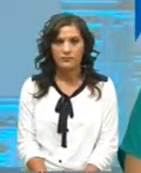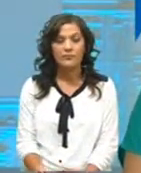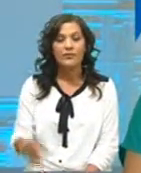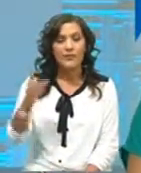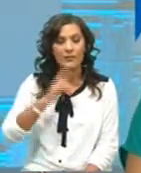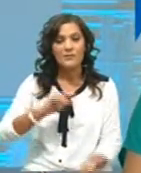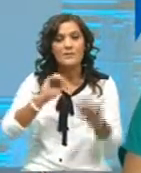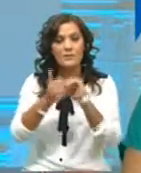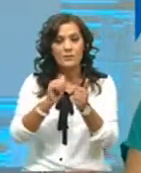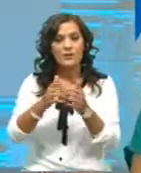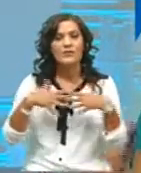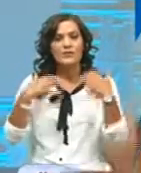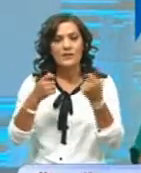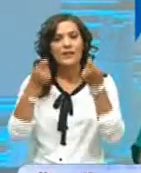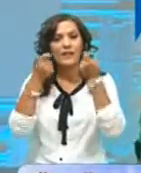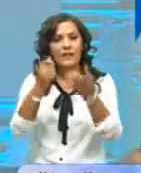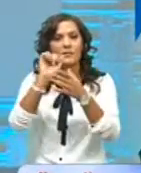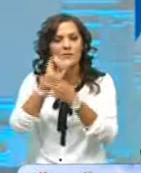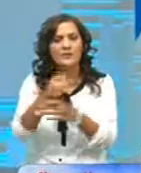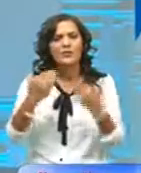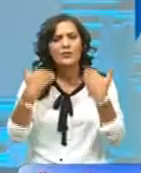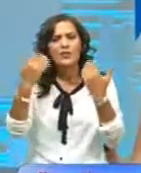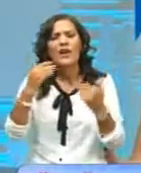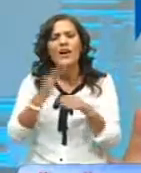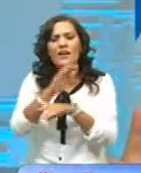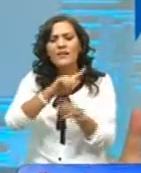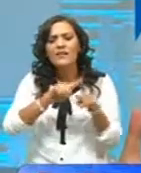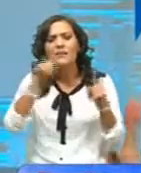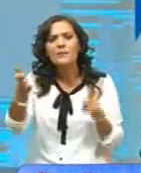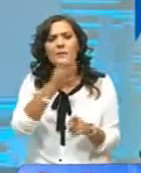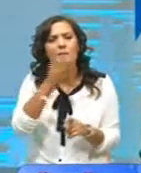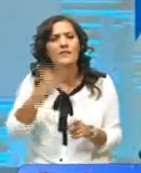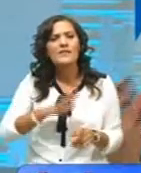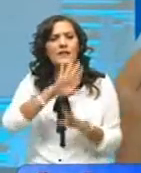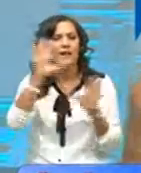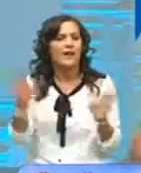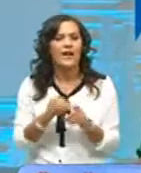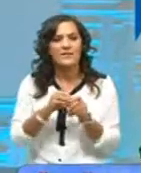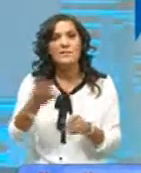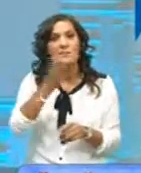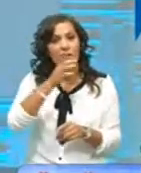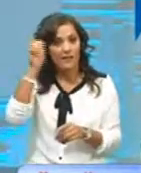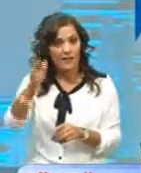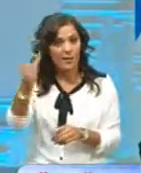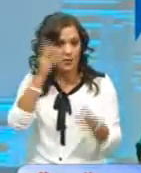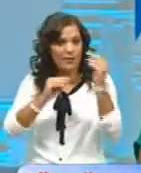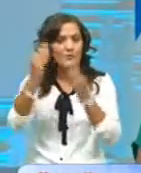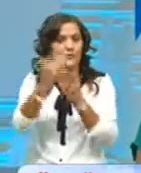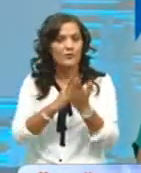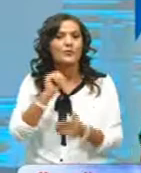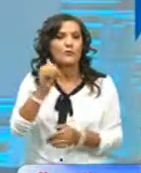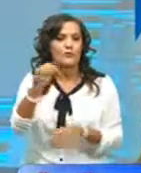efendim spor Sağlık Eğitim sanat hukuk Hayatınız boyunca bilmek istediğiniz herşeyi bir eninden öğrendiğiniz